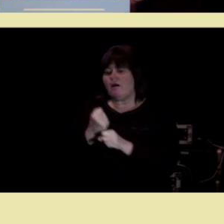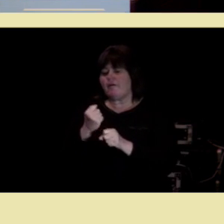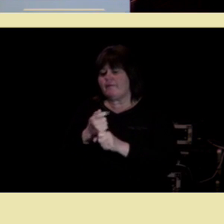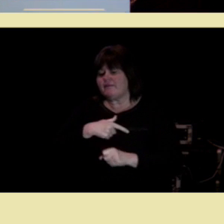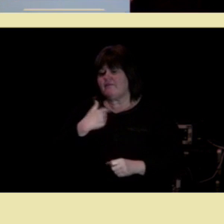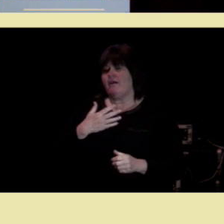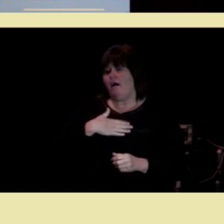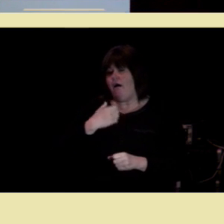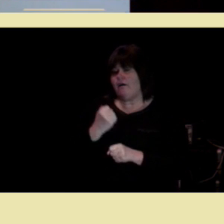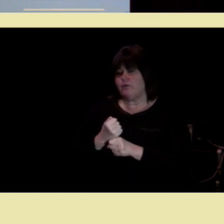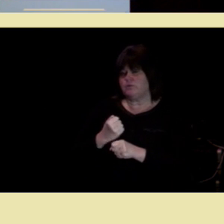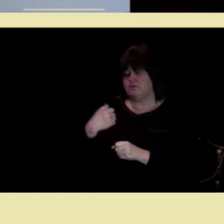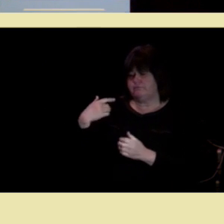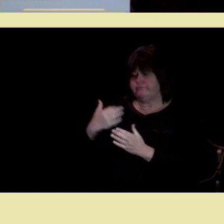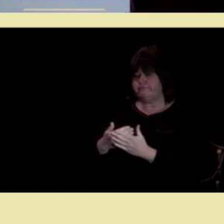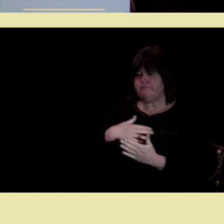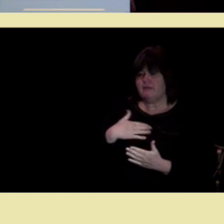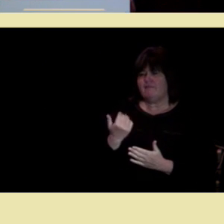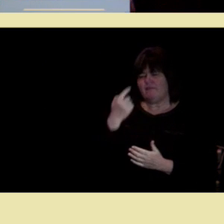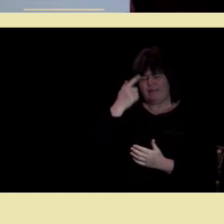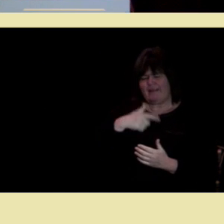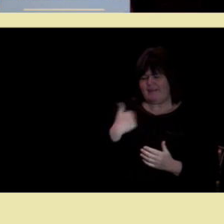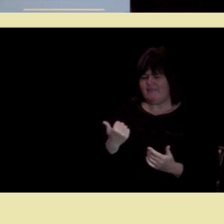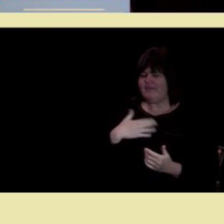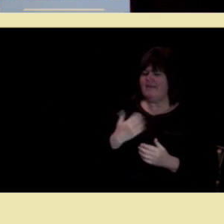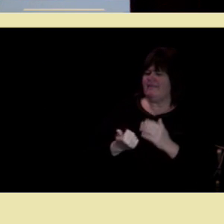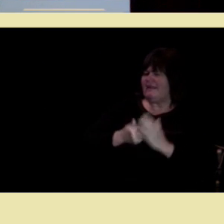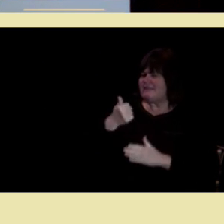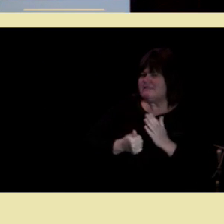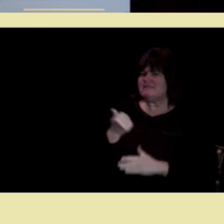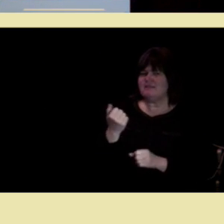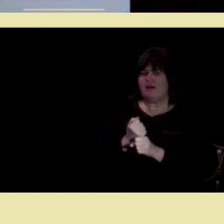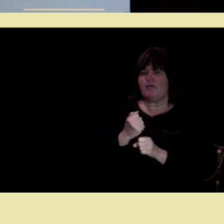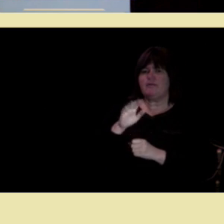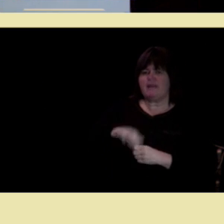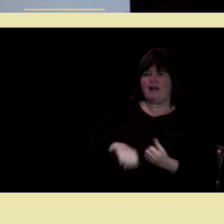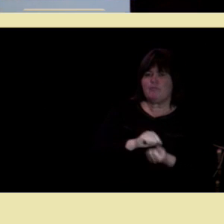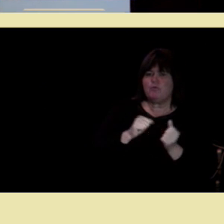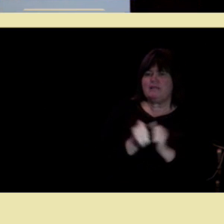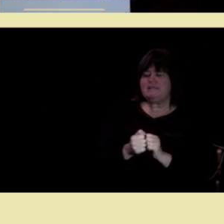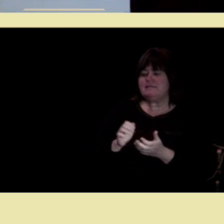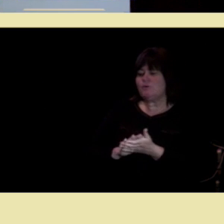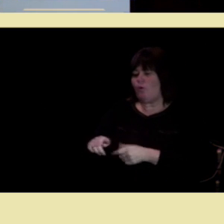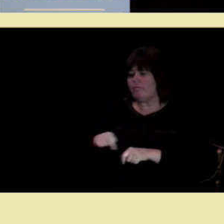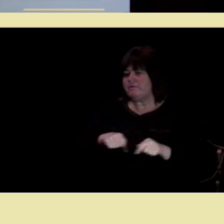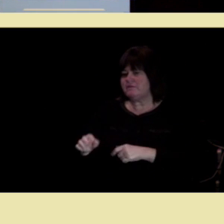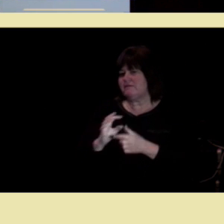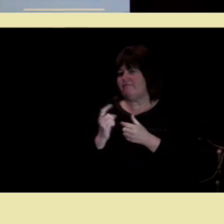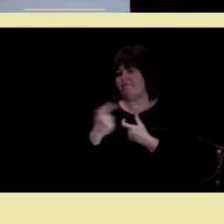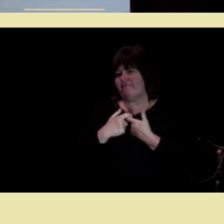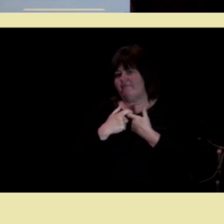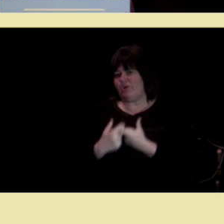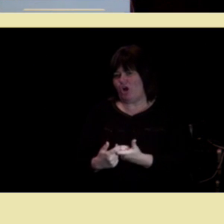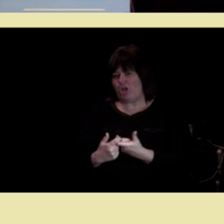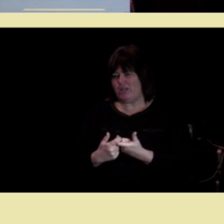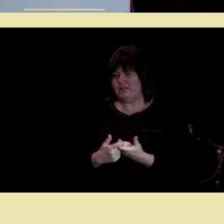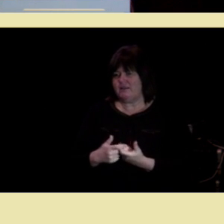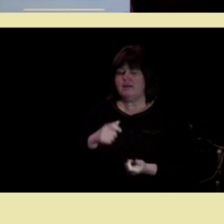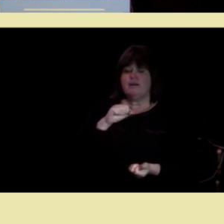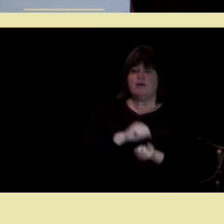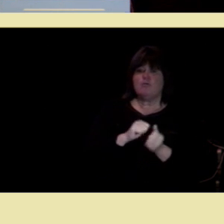at det helt essensielt at arbeidet politisk og administrativt forankret. Politikerne har